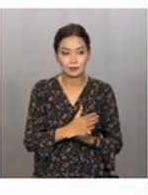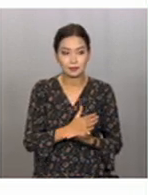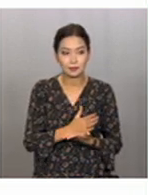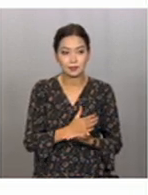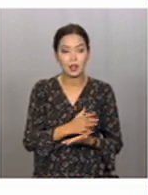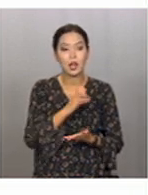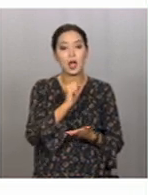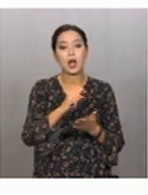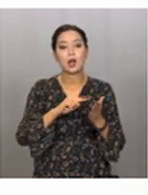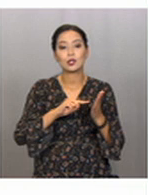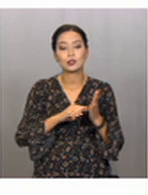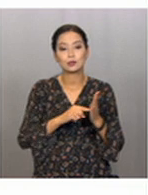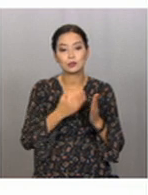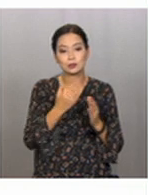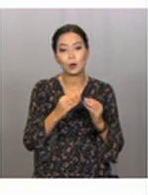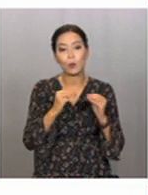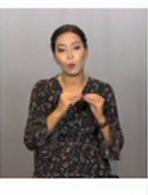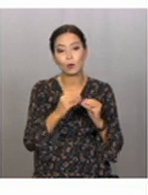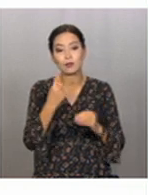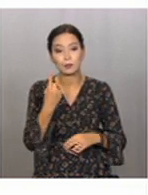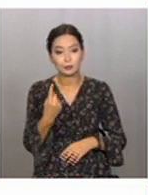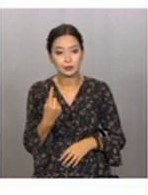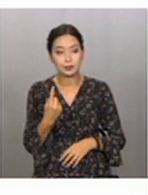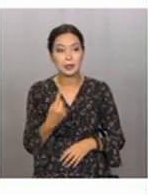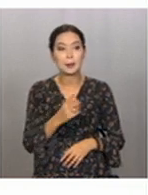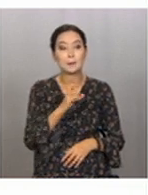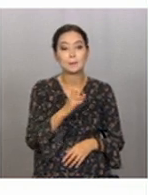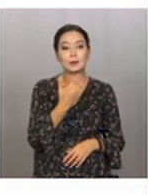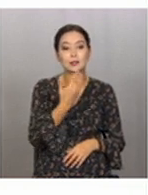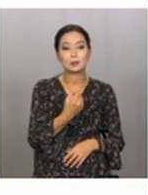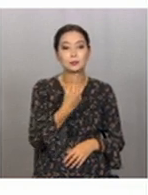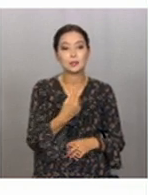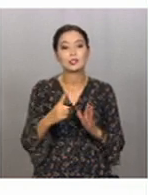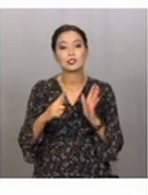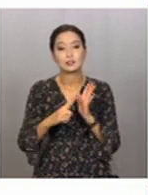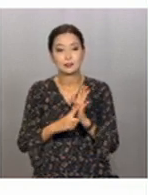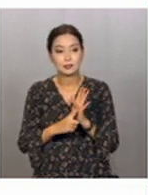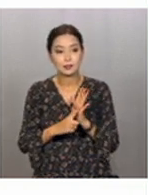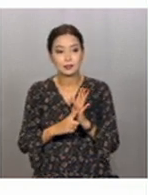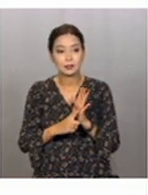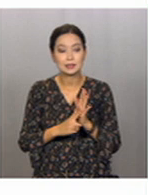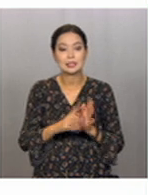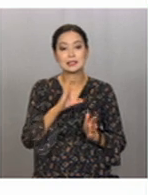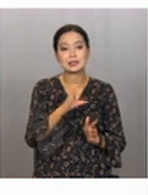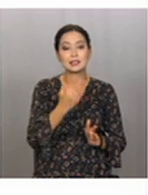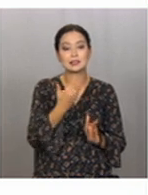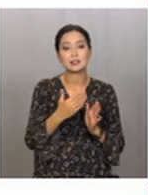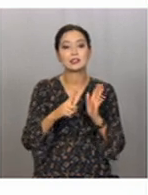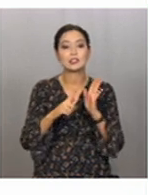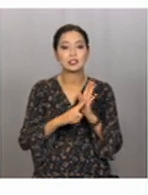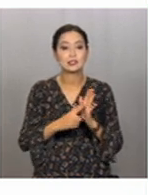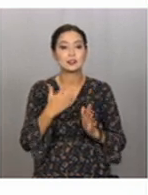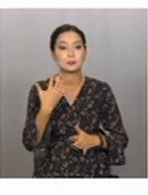А нүктесінің координаттары 10-1, Б нүктесінің координаттары 1-7, С нүктесінің